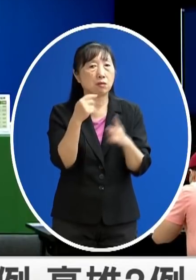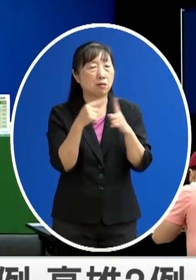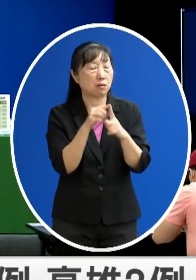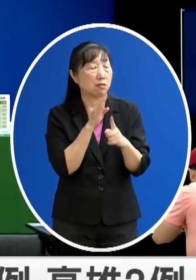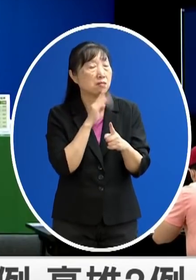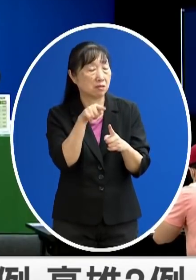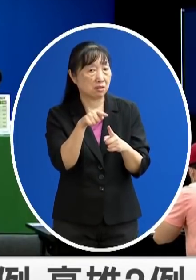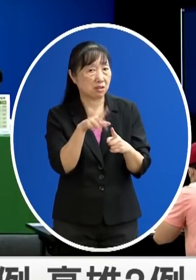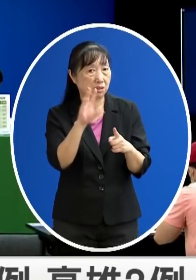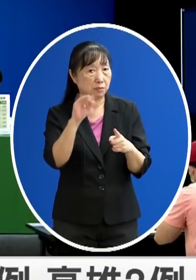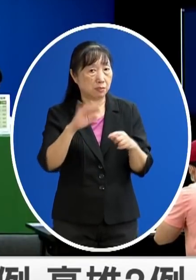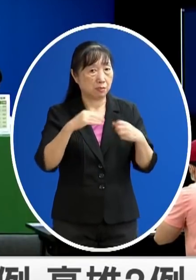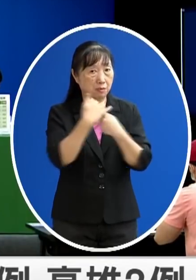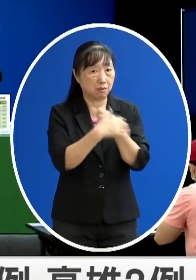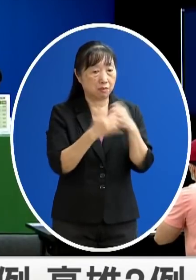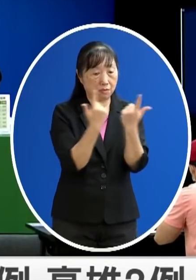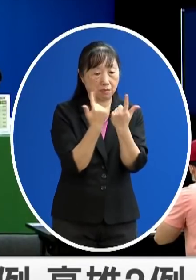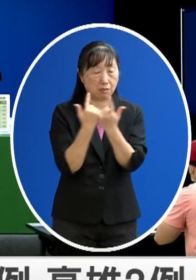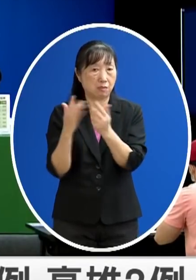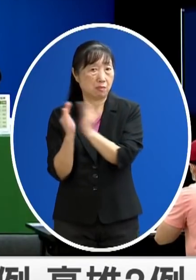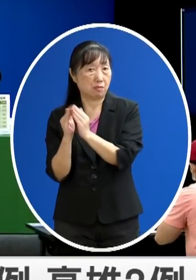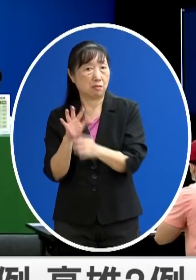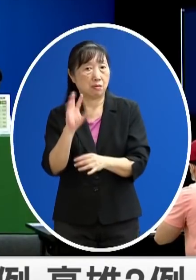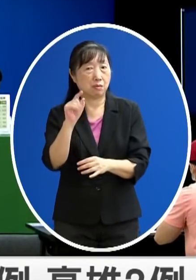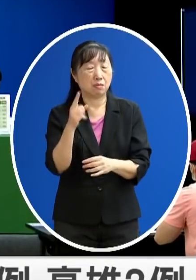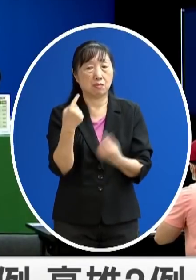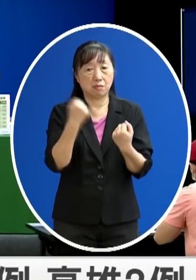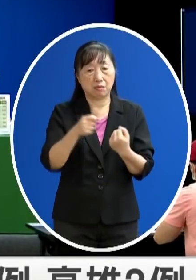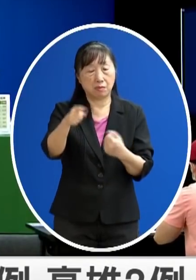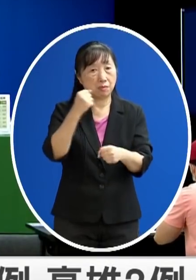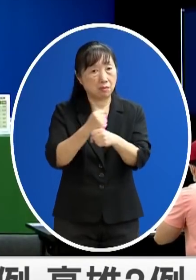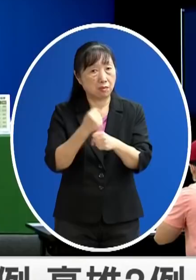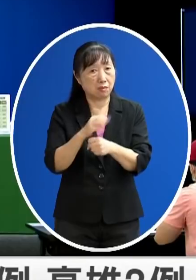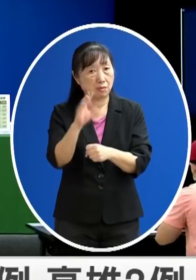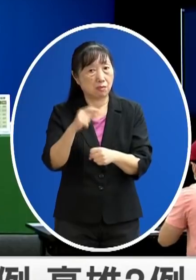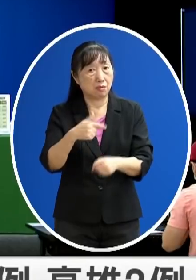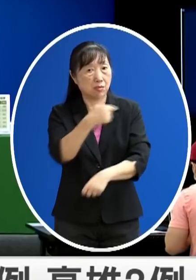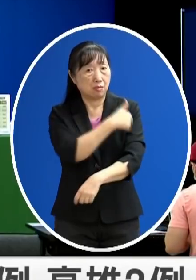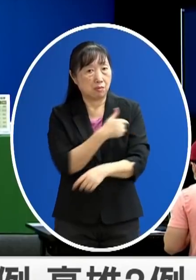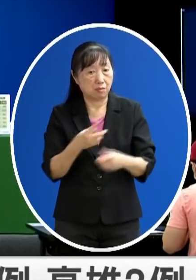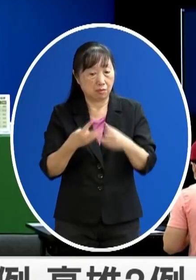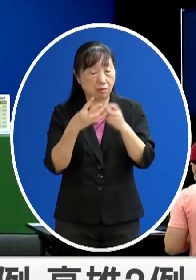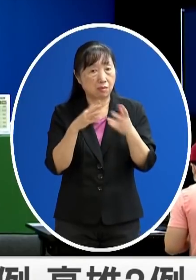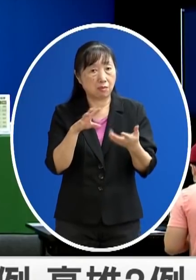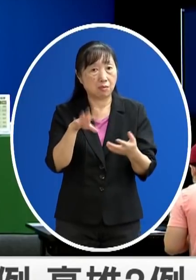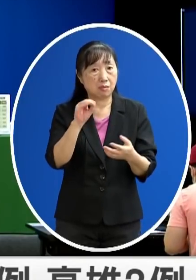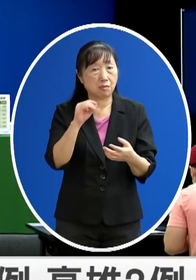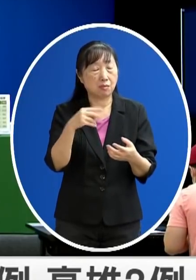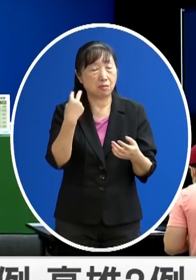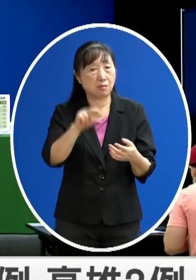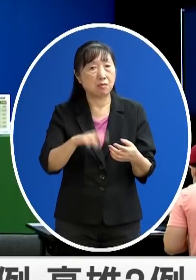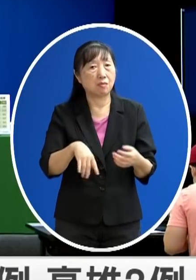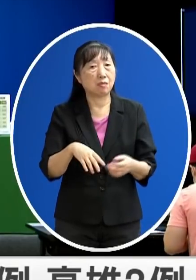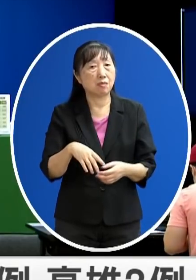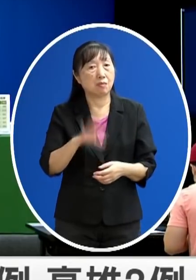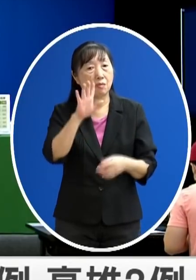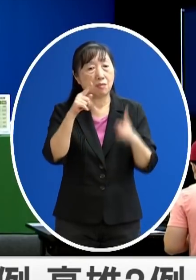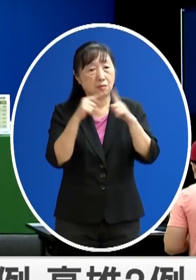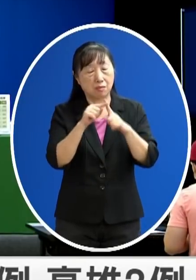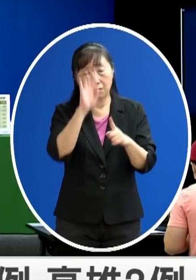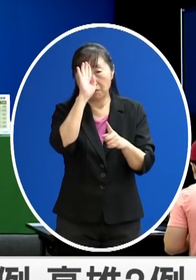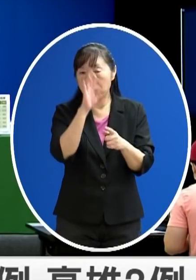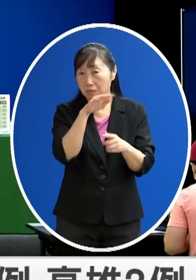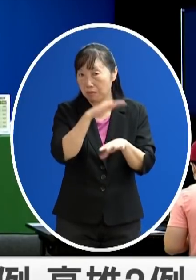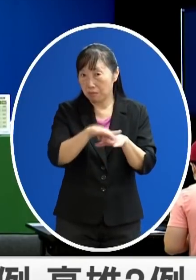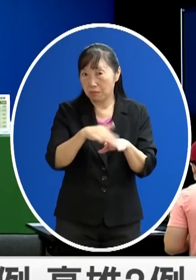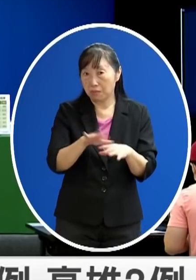园？那还有没有尚未接种两剂疫苗的地勤同仁？那么现在国门因为又有航空业人员确诊，会对现在边境严